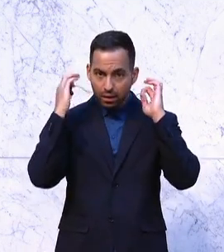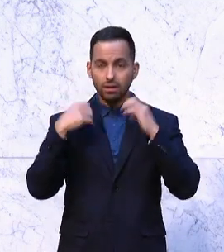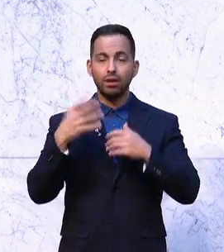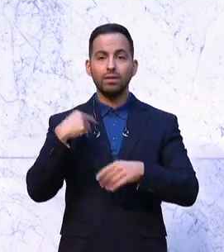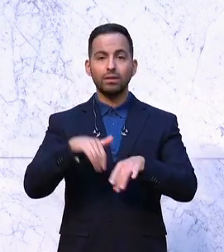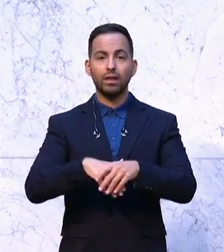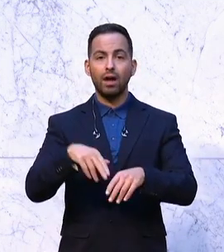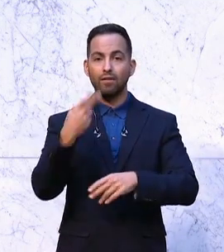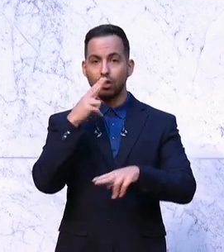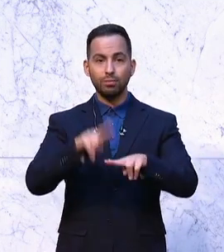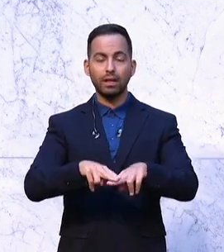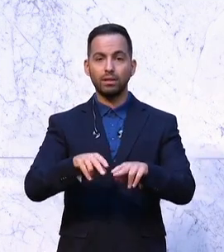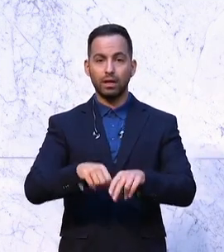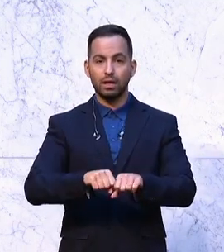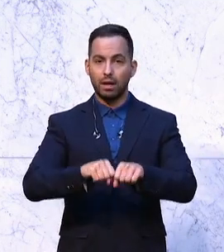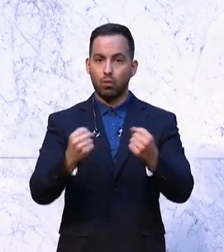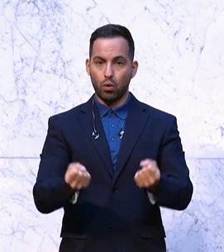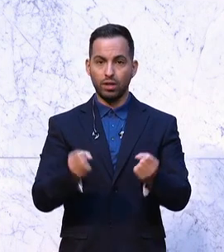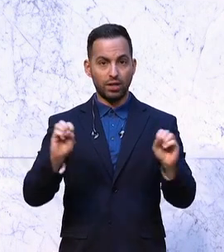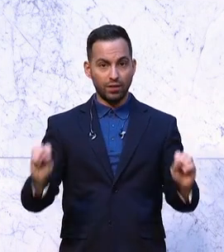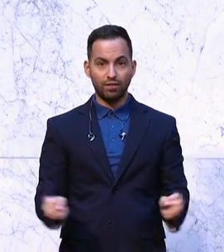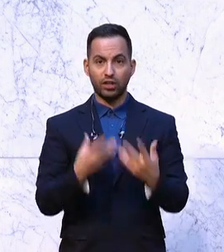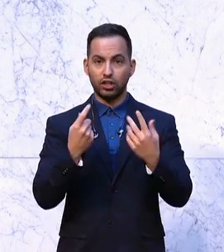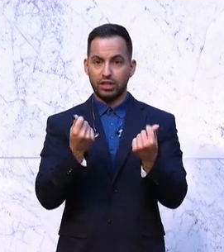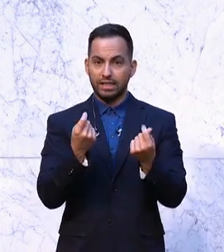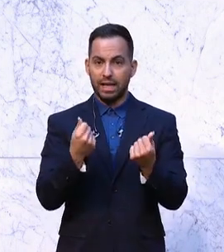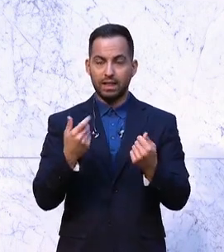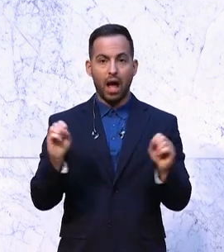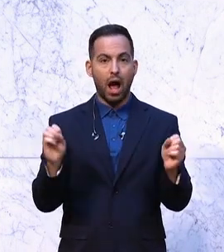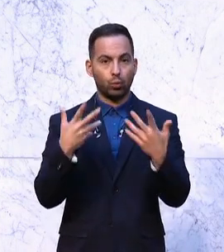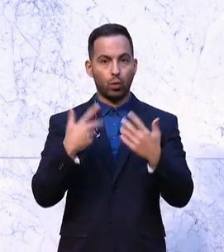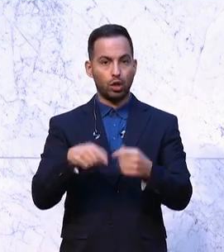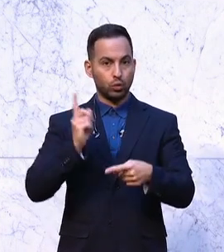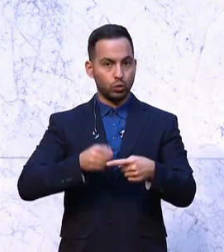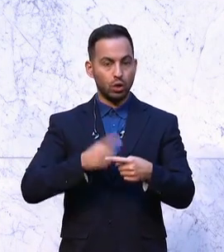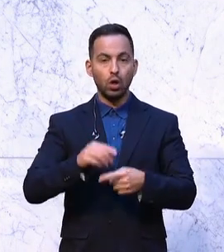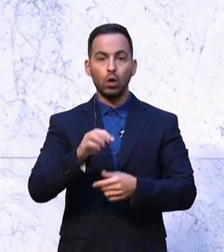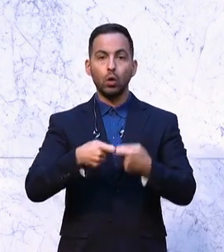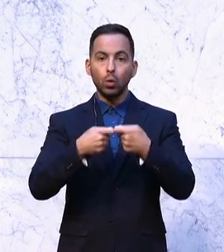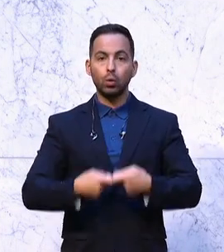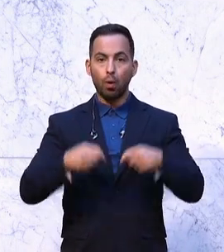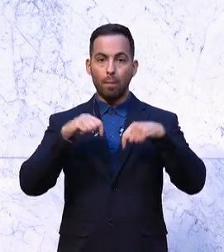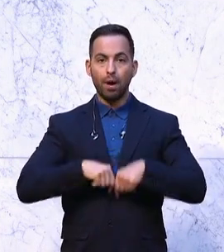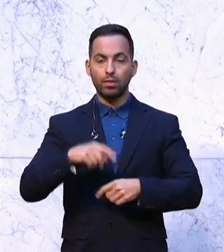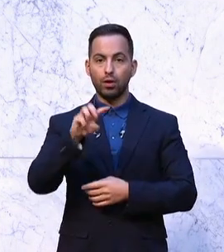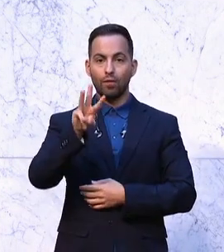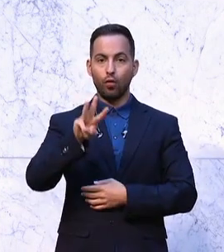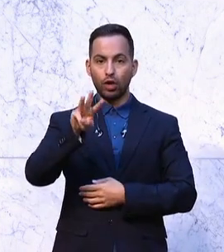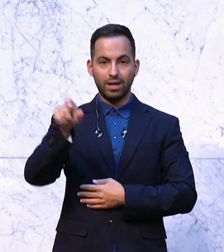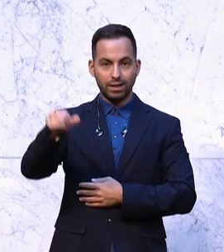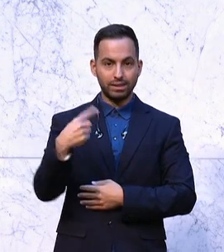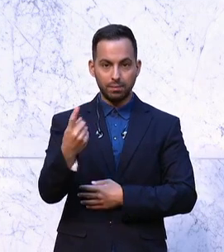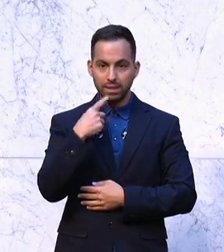Versprechen. Frisches Geld, die in der Aktuellen Stunde im letzten Plenum, auch der Klubobmann Wöginger, 4,5 Milliarden frisches Geld